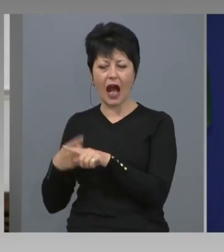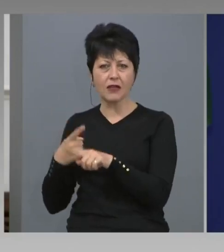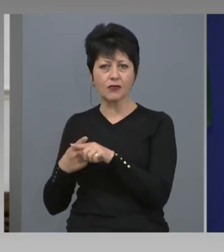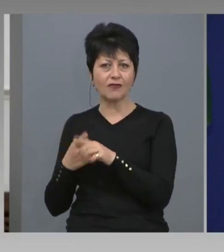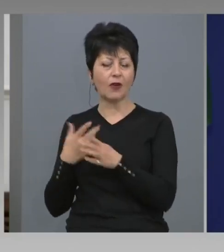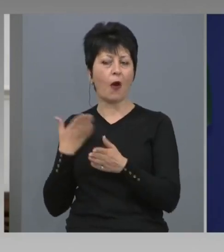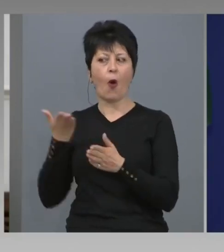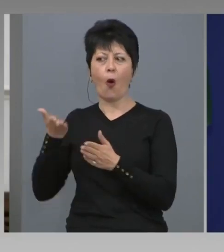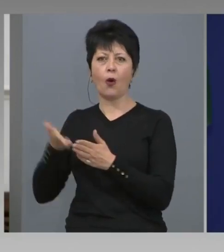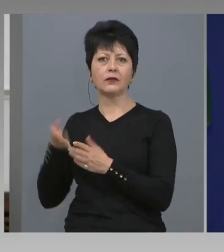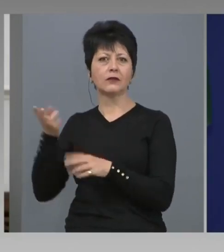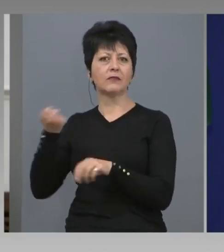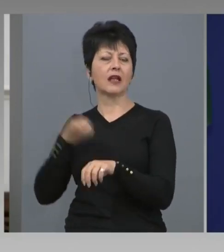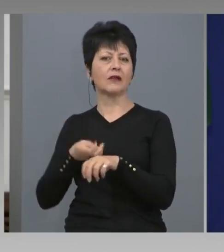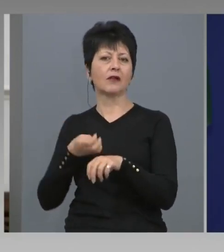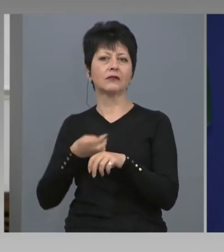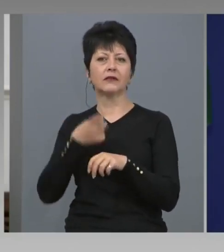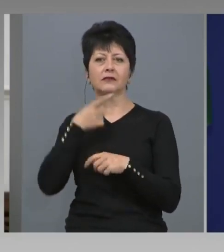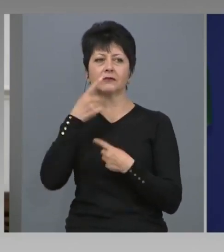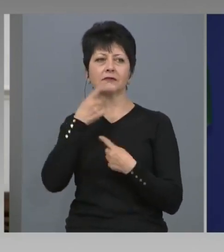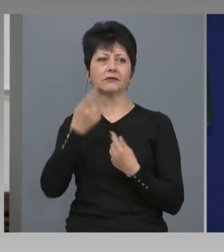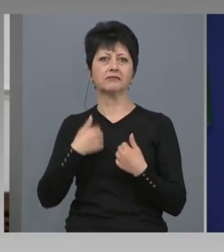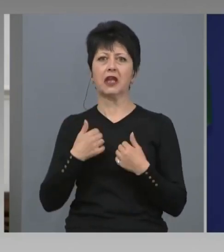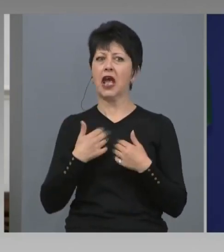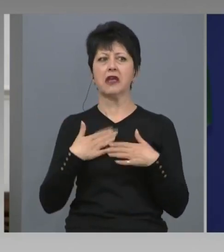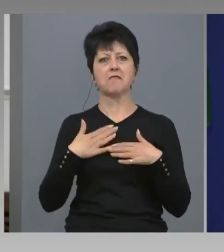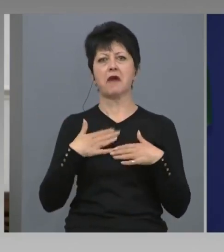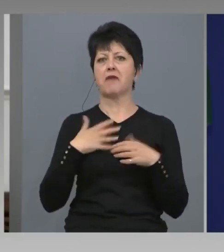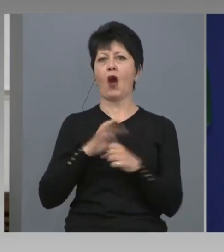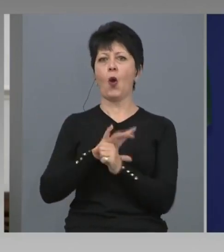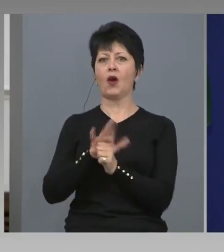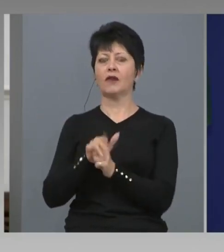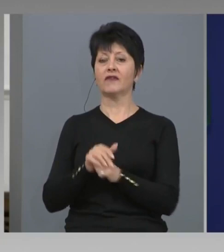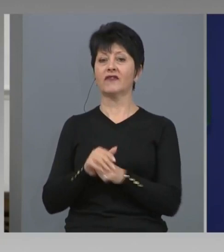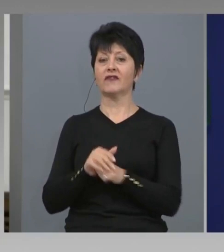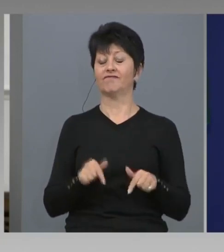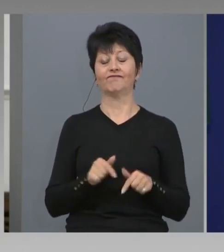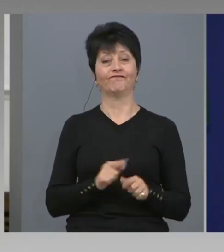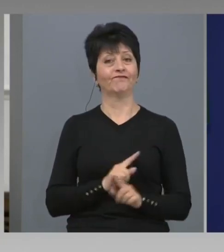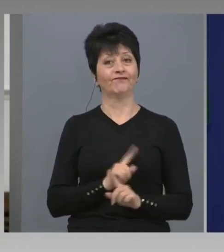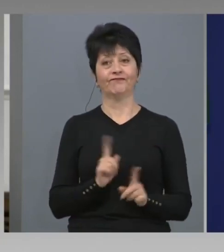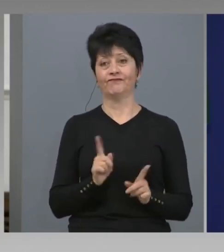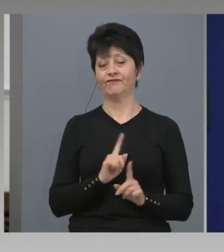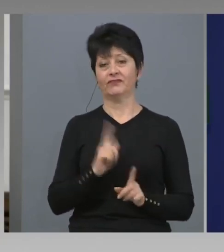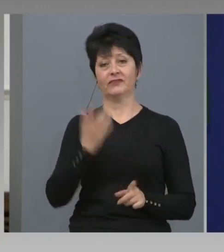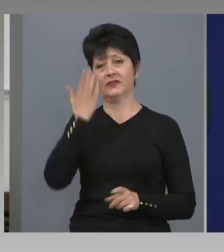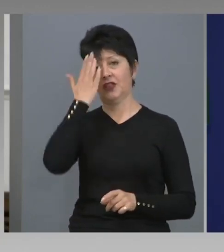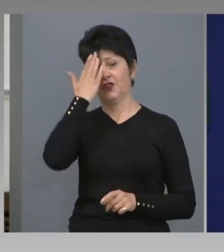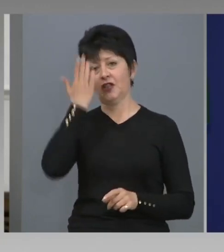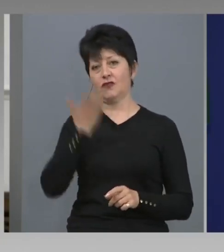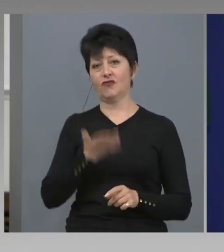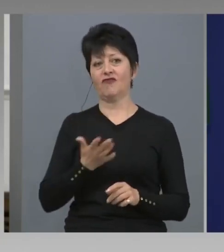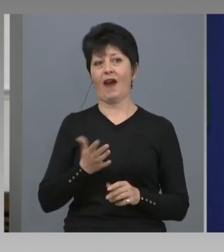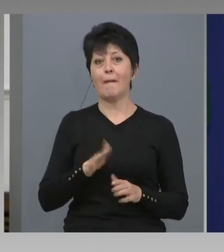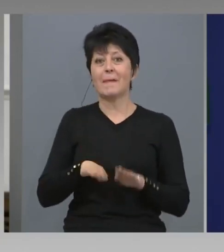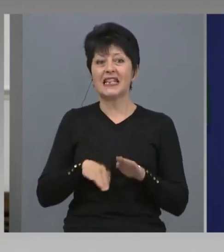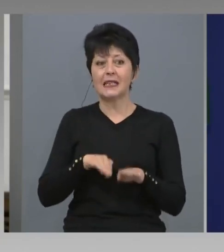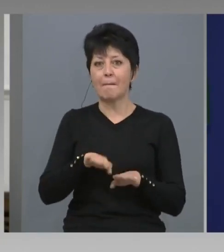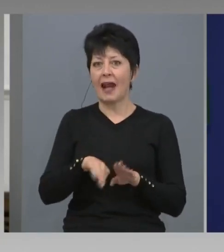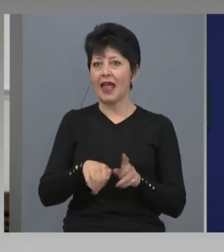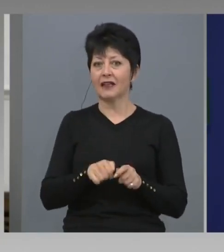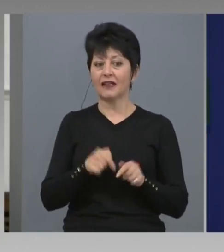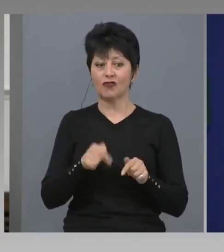Отишли при лекаря и казали, ние имаме коронавирус. Е, това е престъпление. Е, това вече е да разнася